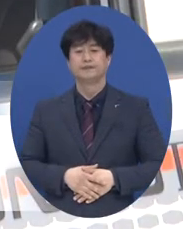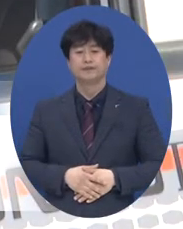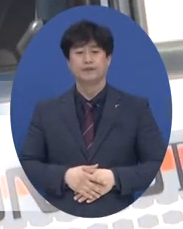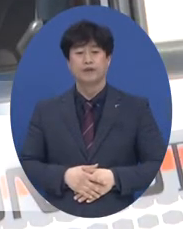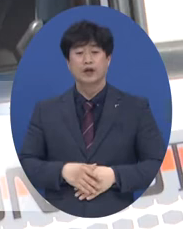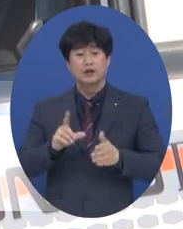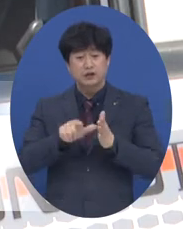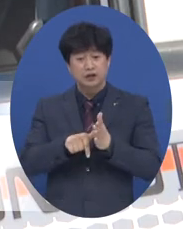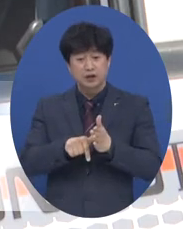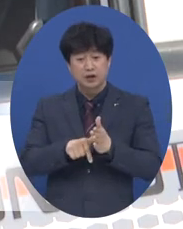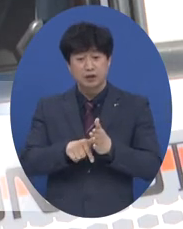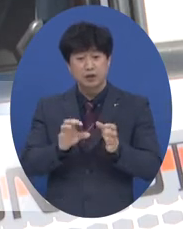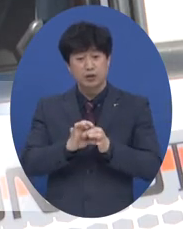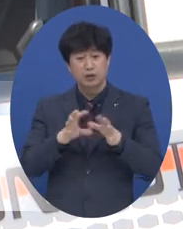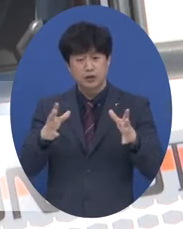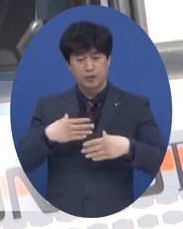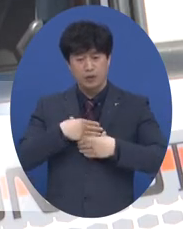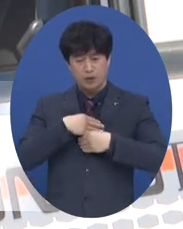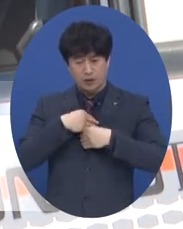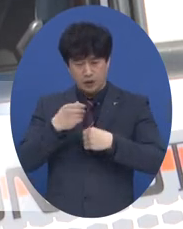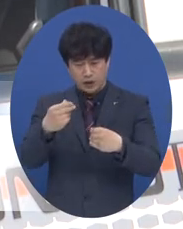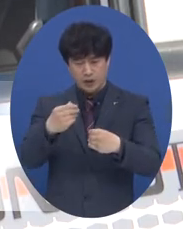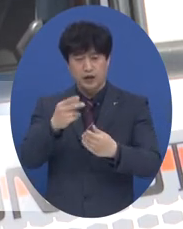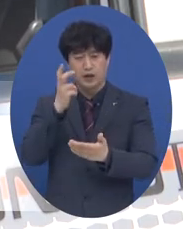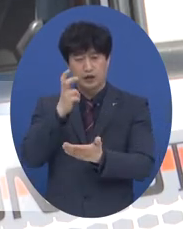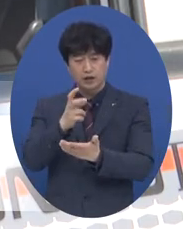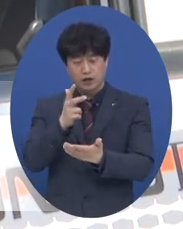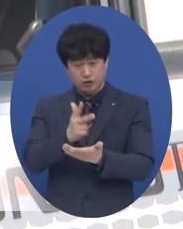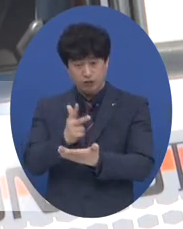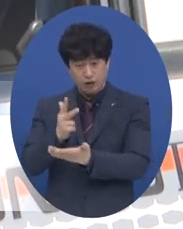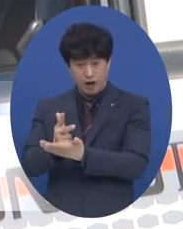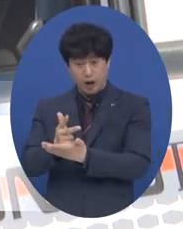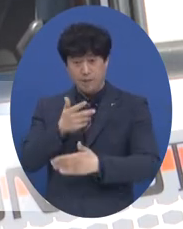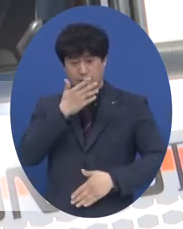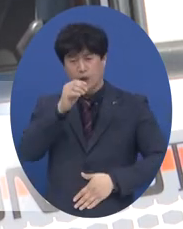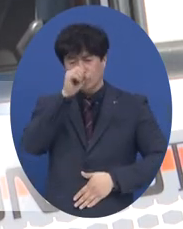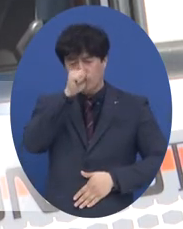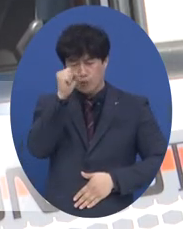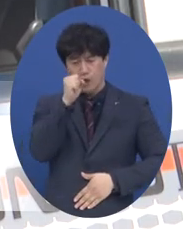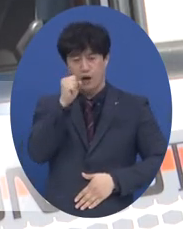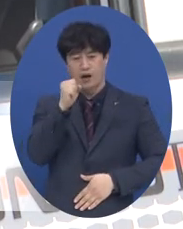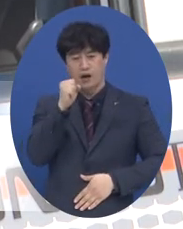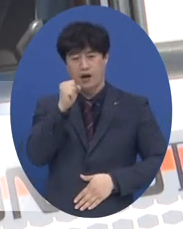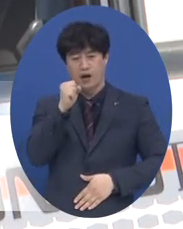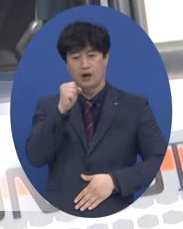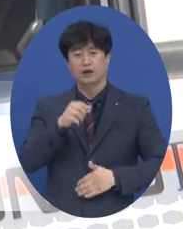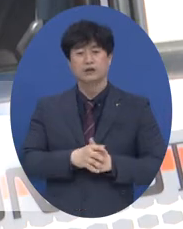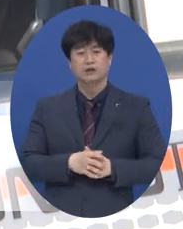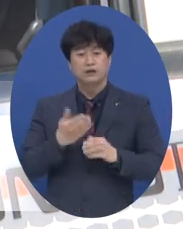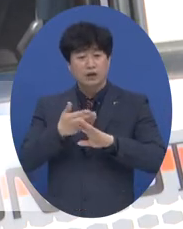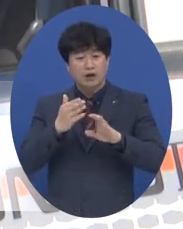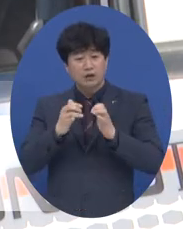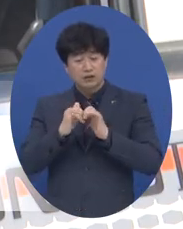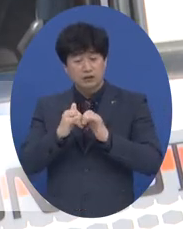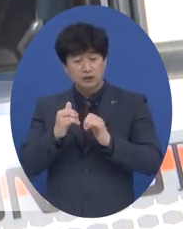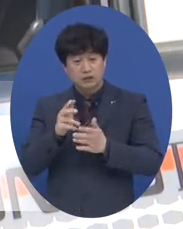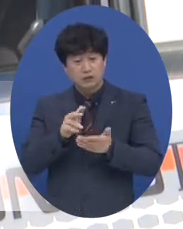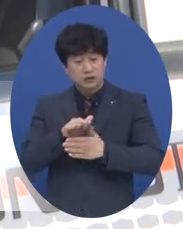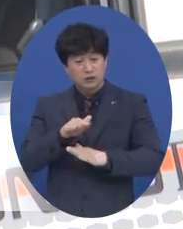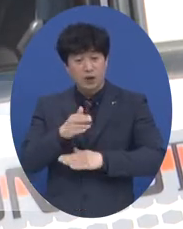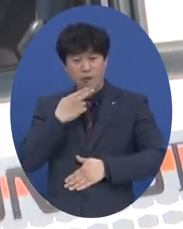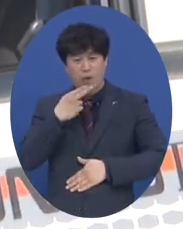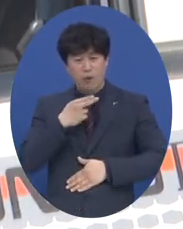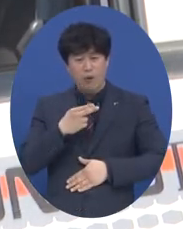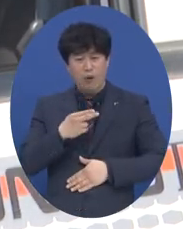만 받고 그러니까 편하게 주차할 수 있다는 점이 좋은것 같아요 다른 탈도 없고 빼달라고 하는